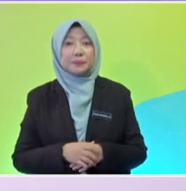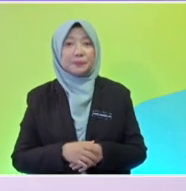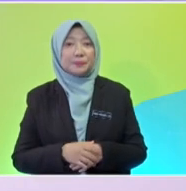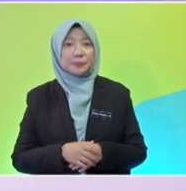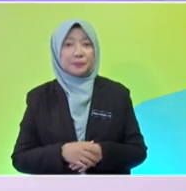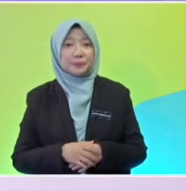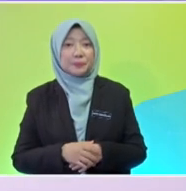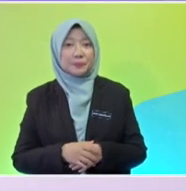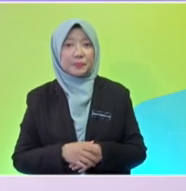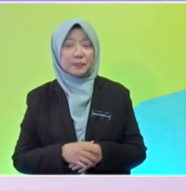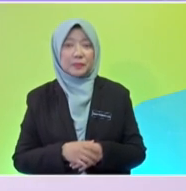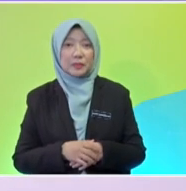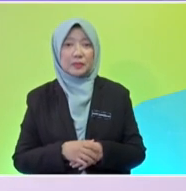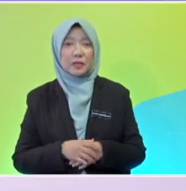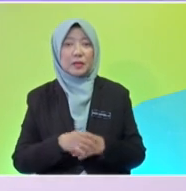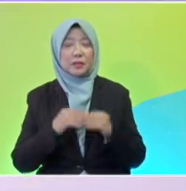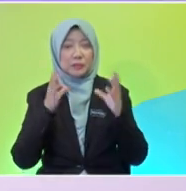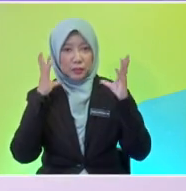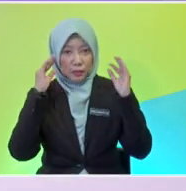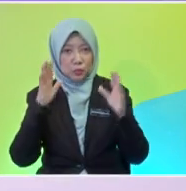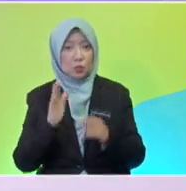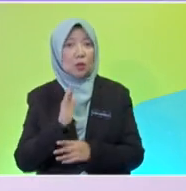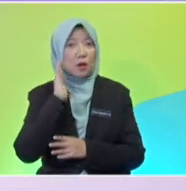dan murid-murid Cikgu akan aduk